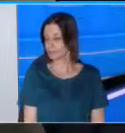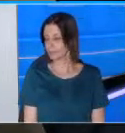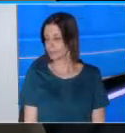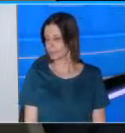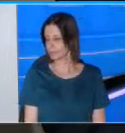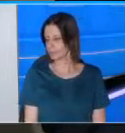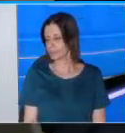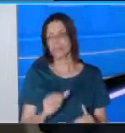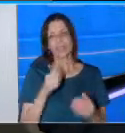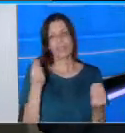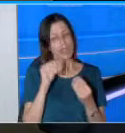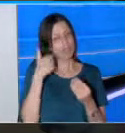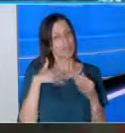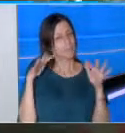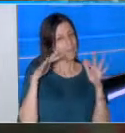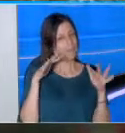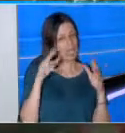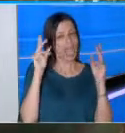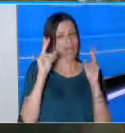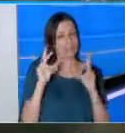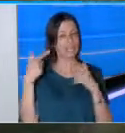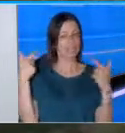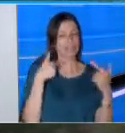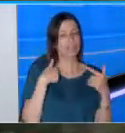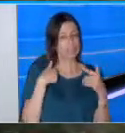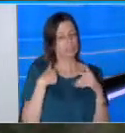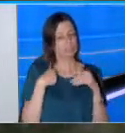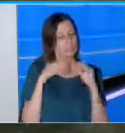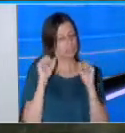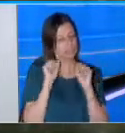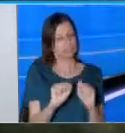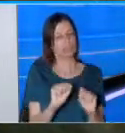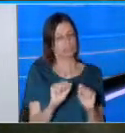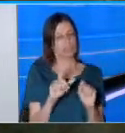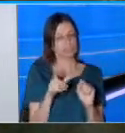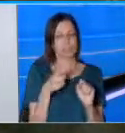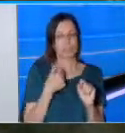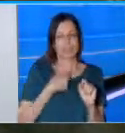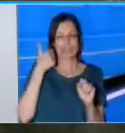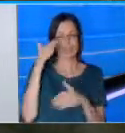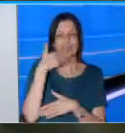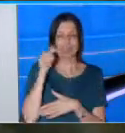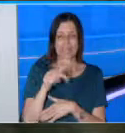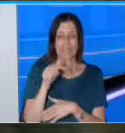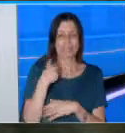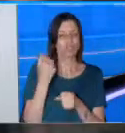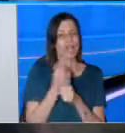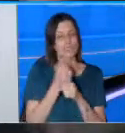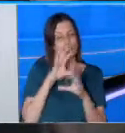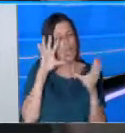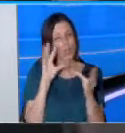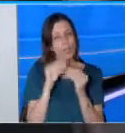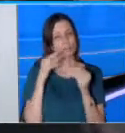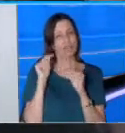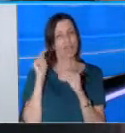קודם כל, אני מברך על הפסקת האש, ואני סומך את ידיי על מנהיגי מדינת ישראל שיעשו הכל כדי